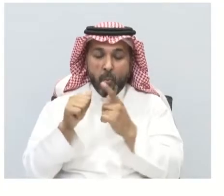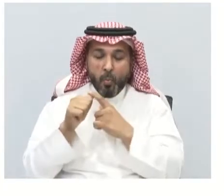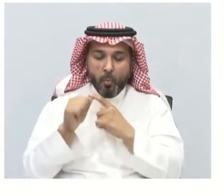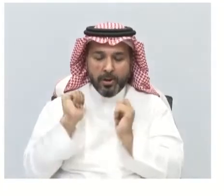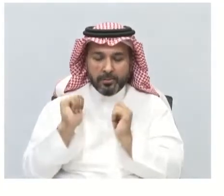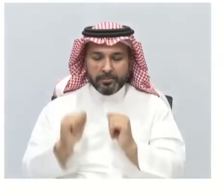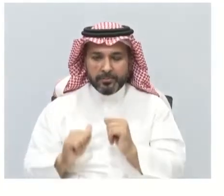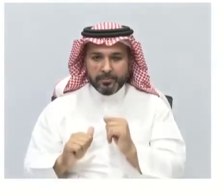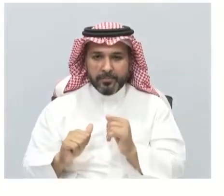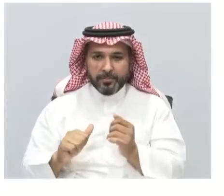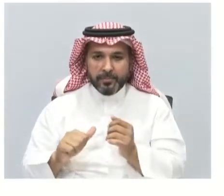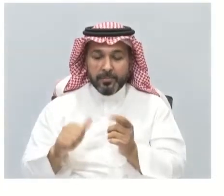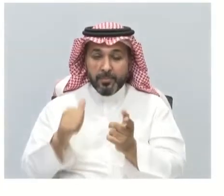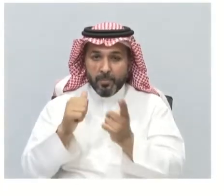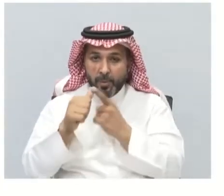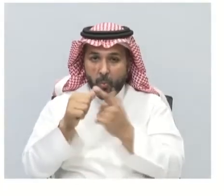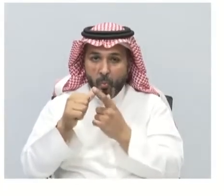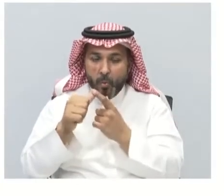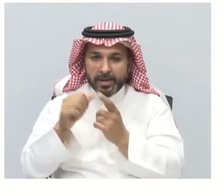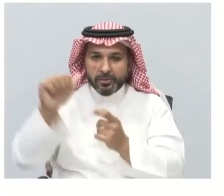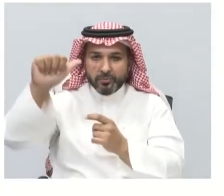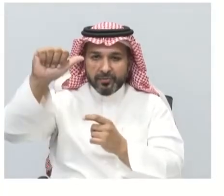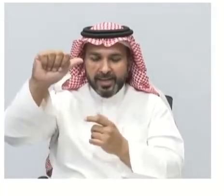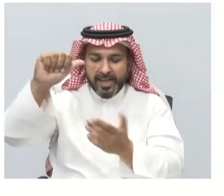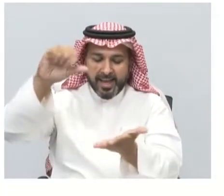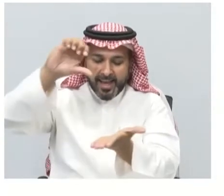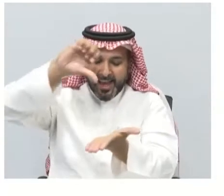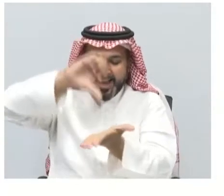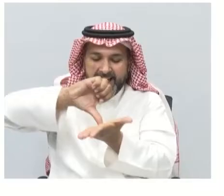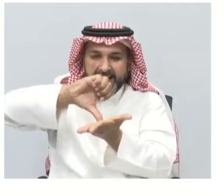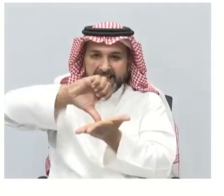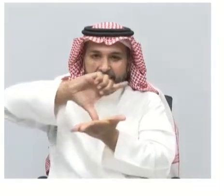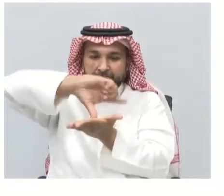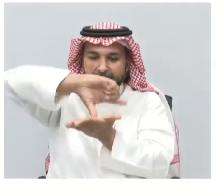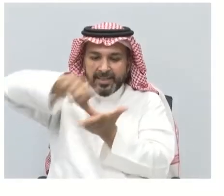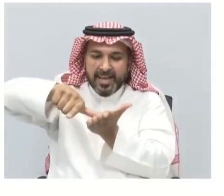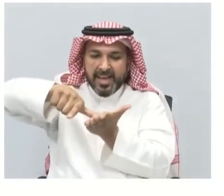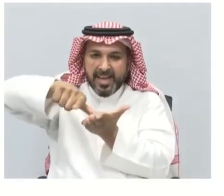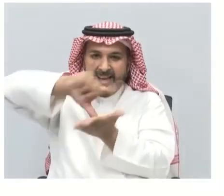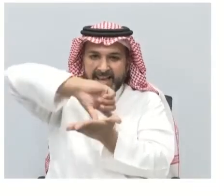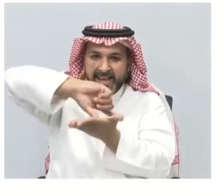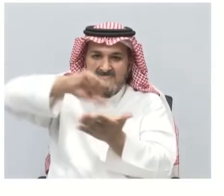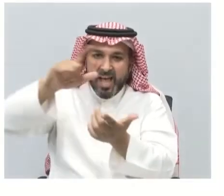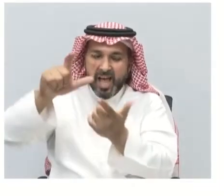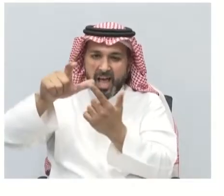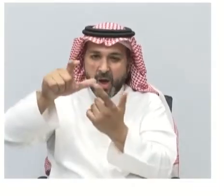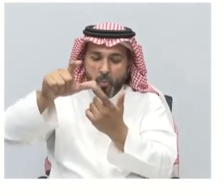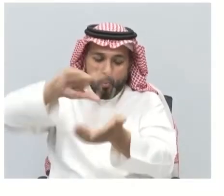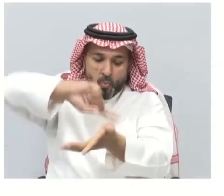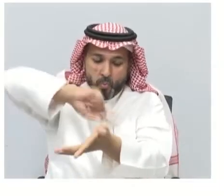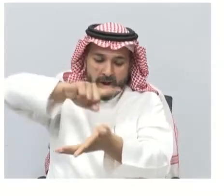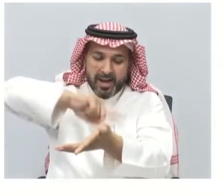ام ولتكن سي ولتكن بي بعد ذلك راح اتي براس الفرجار واضعه عند النقطه سي